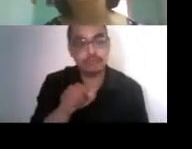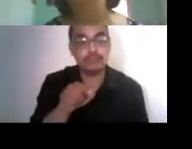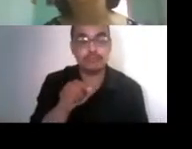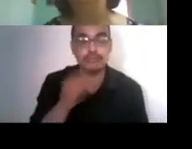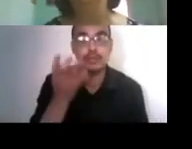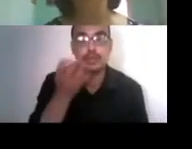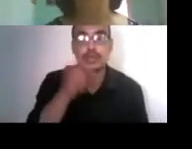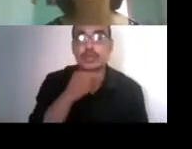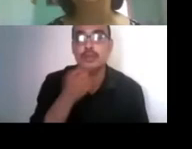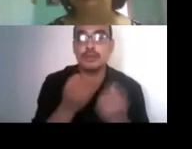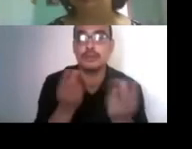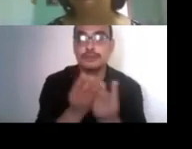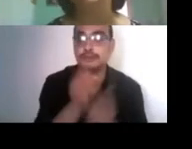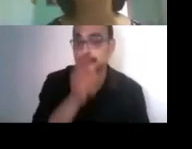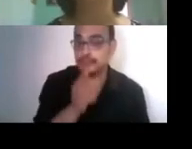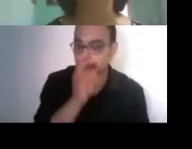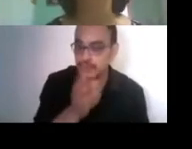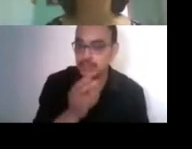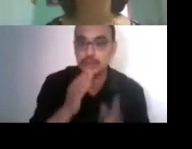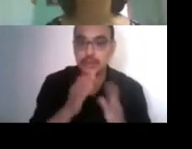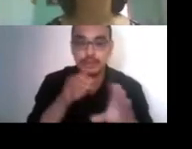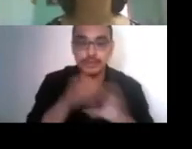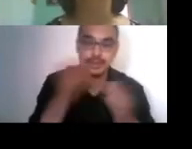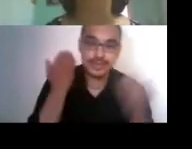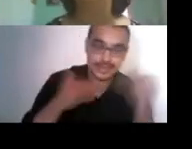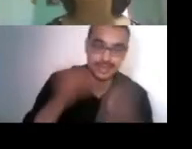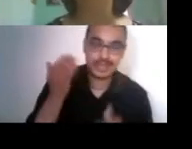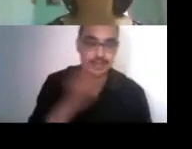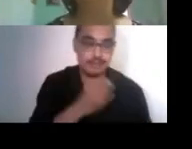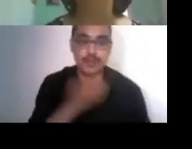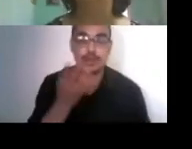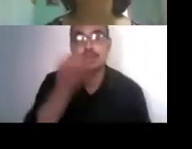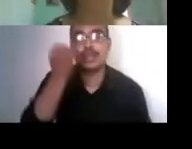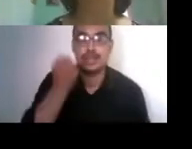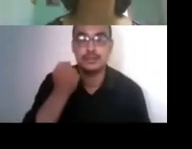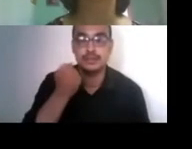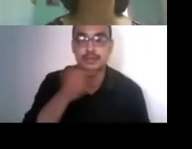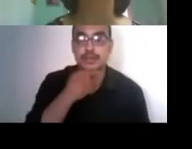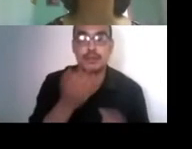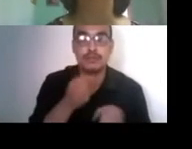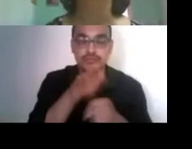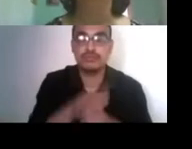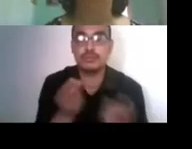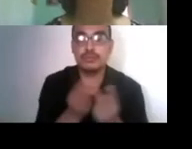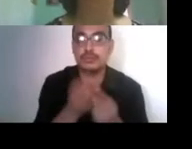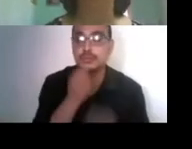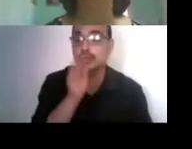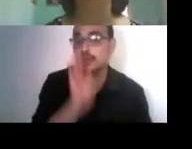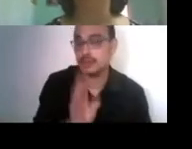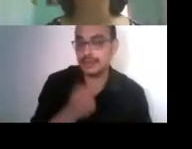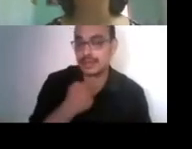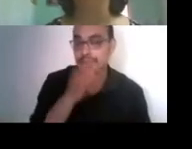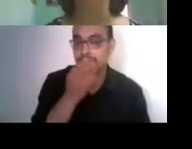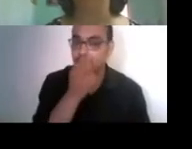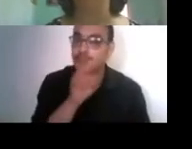भएको हो होइन। त्यस कारण हामीले घरेलु हिंसालाई मानव अधिकार उल्लङ्घन पनि भनेर भन्छौँ। र हामीले हेर्दाखेरि